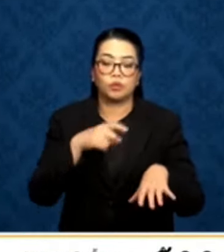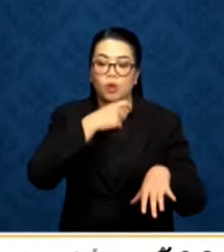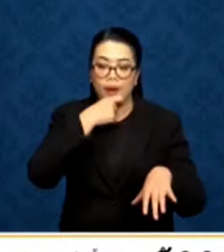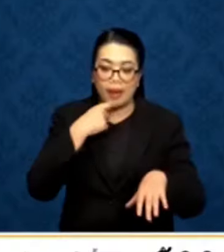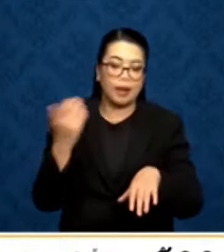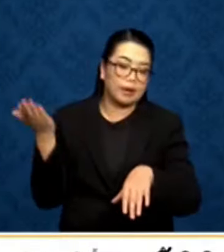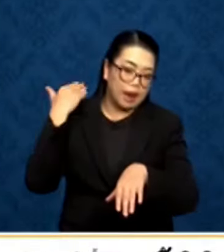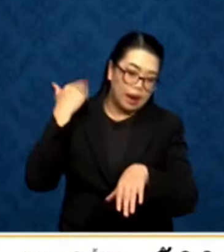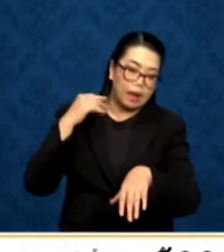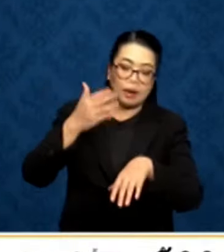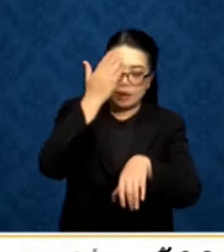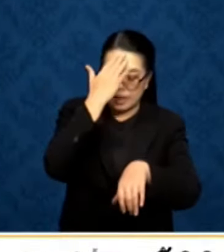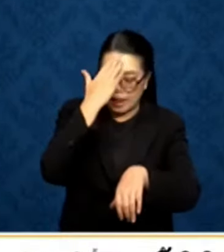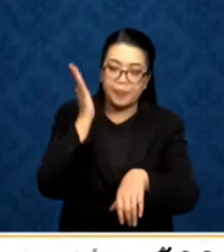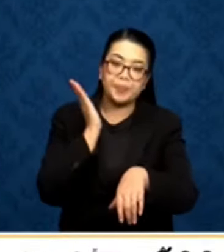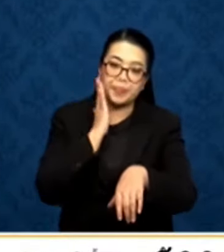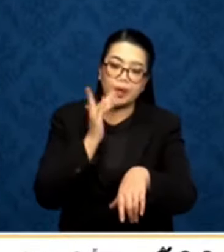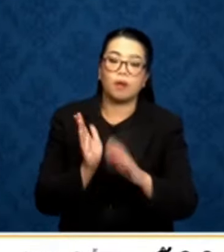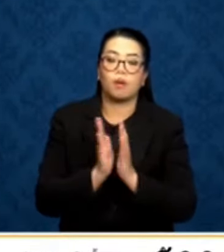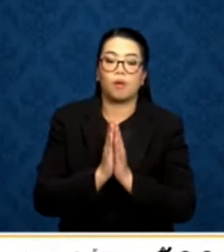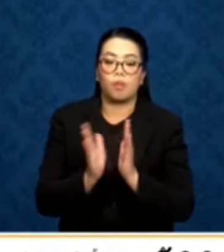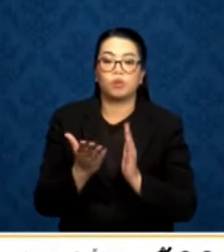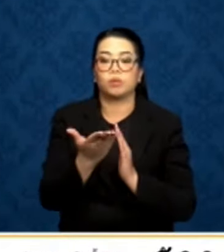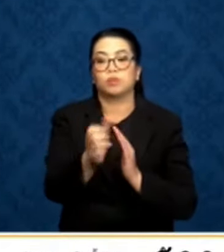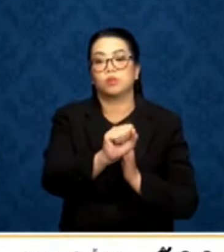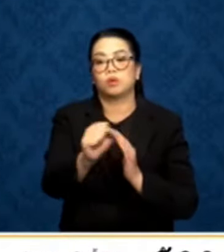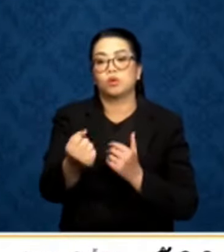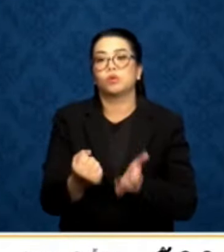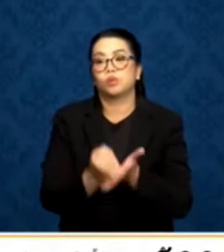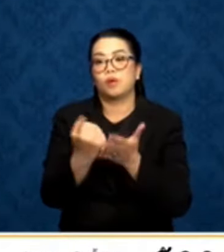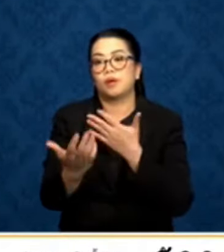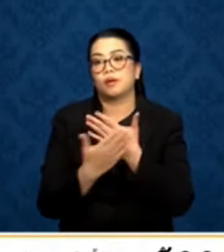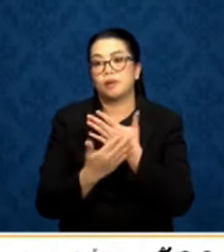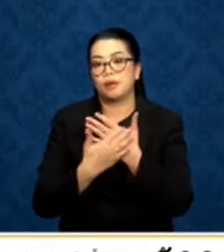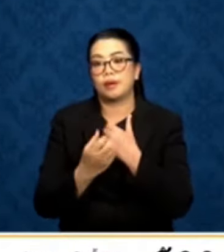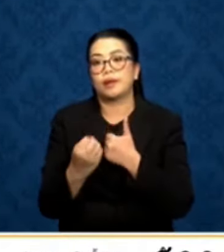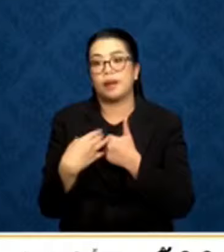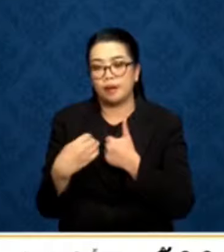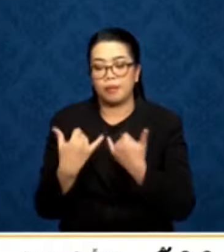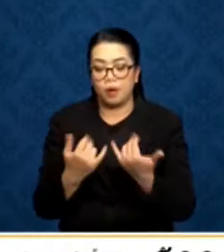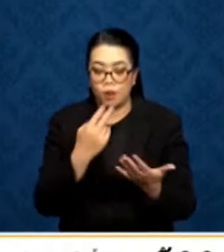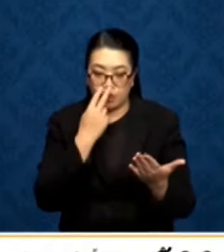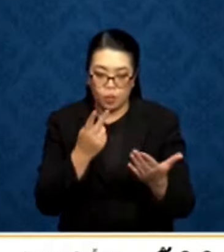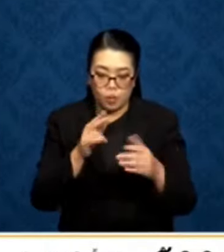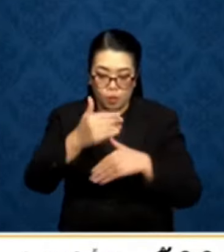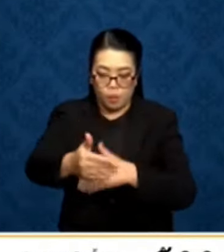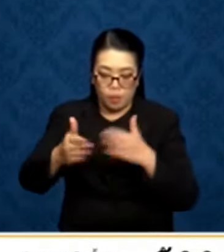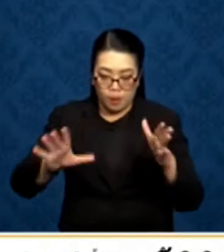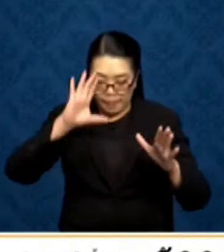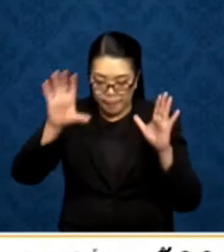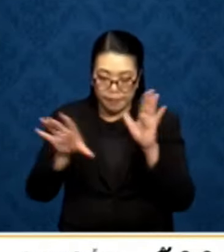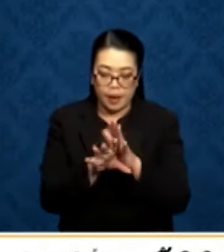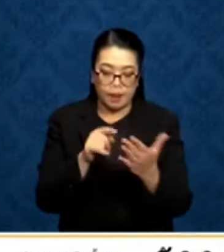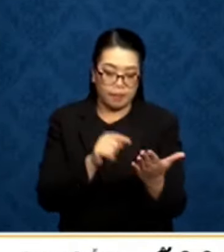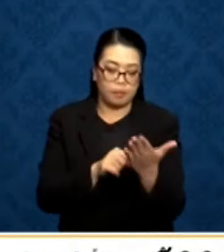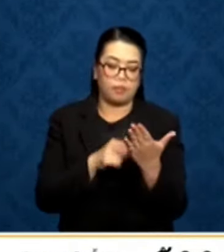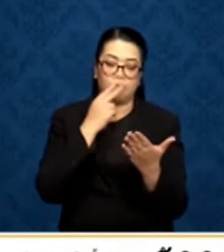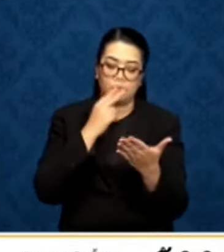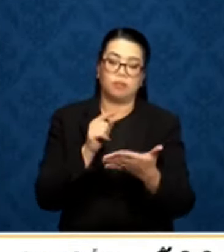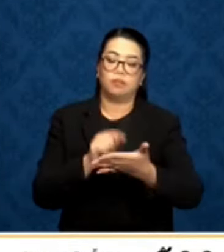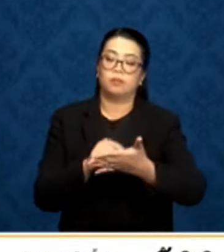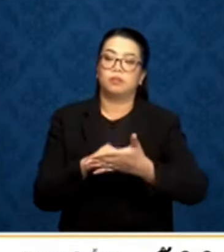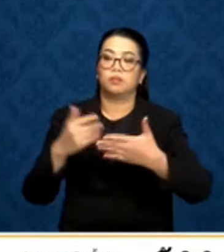ด้านหลังนั้นอันนี้ต้องขอขอบคุณท่านส.สจริงๆครับท่านประธานครับเพราะว่าผมเองได้ดูตามรูปภาพที่ท่านส.สได้ให้ไว้นะ